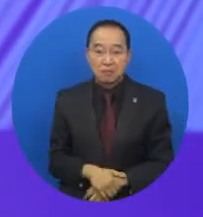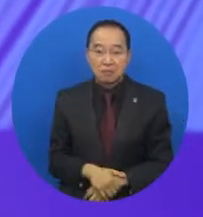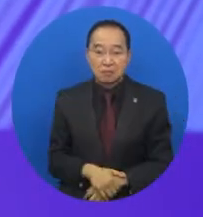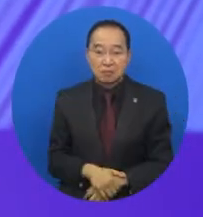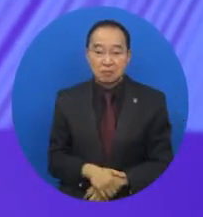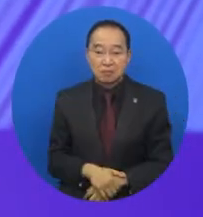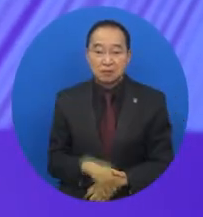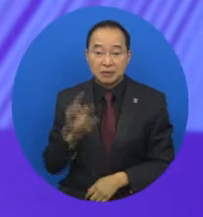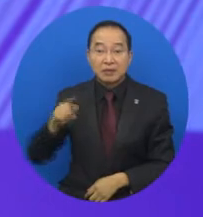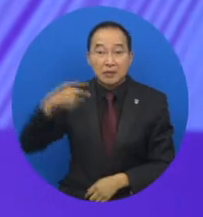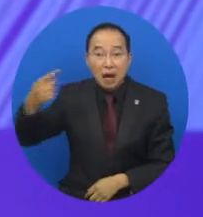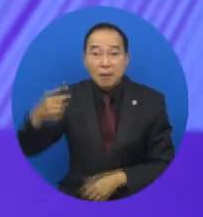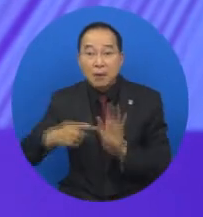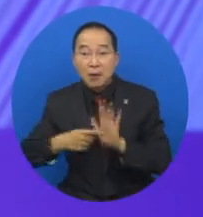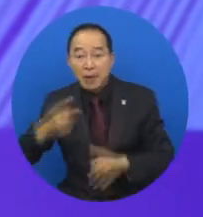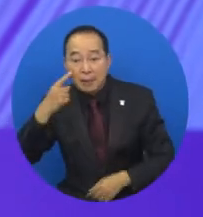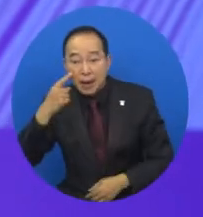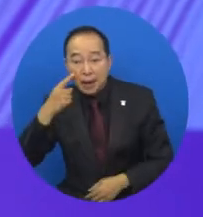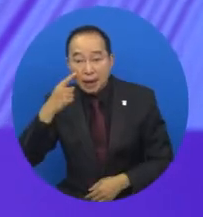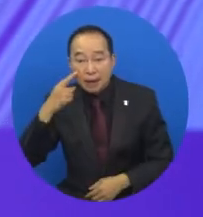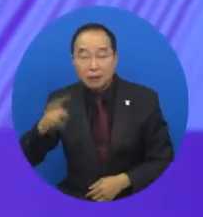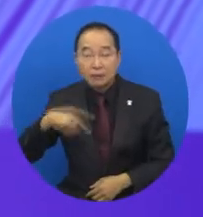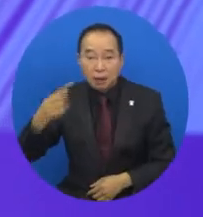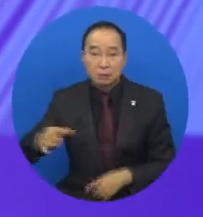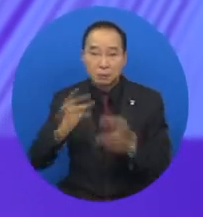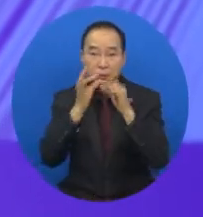그러더니 그 친구가 받아서 이거를